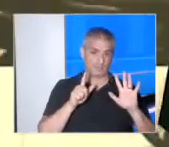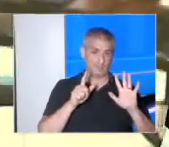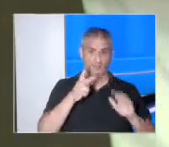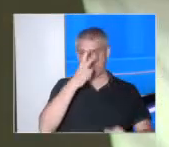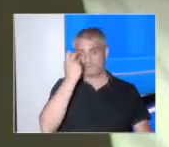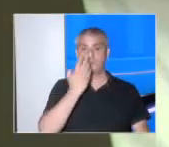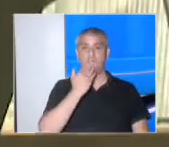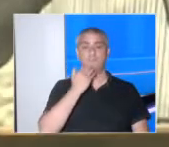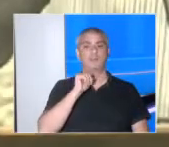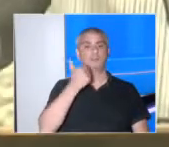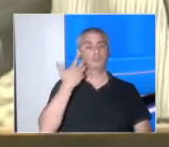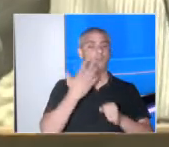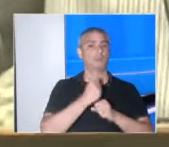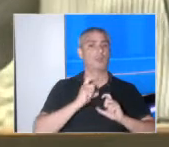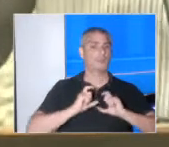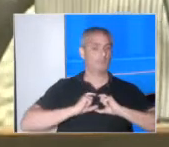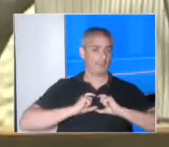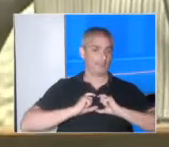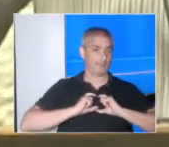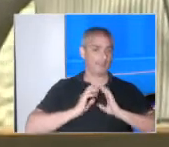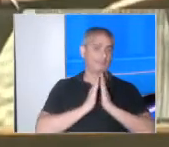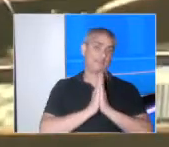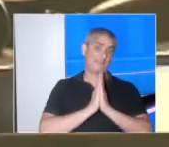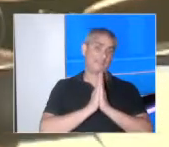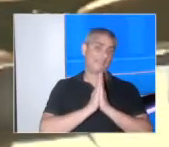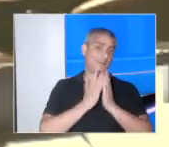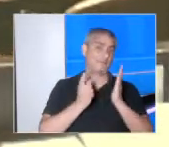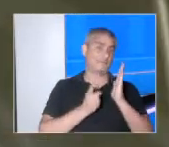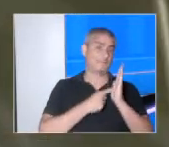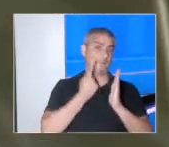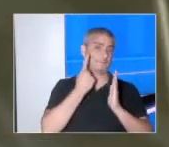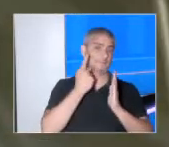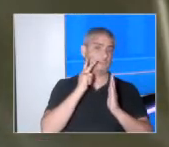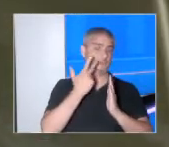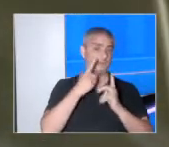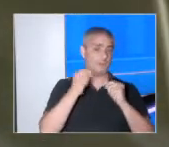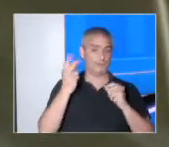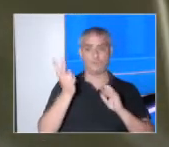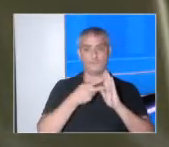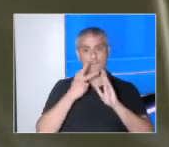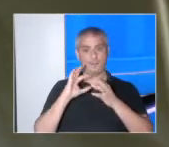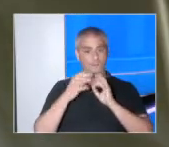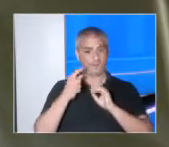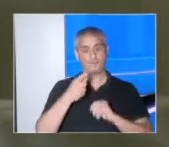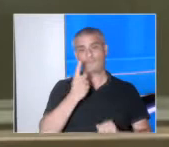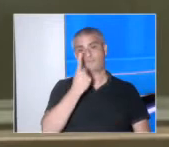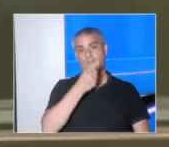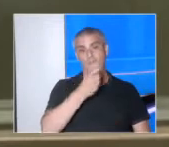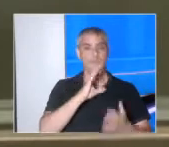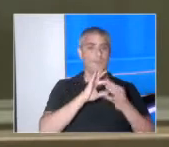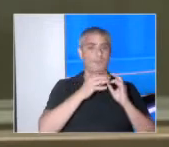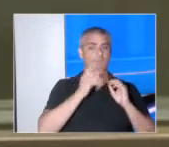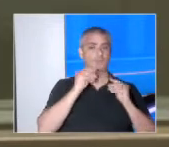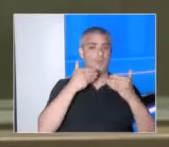הערבי בישראל הראשון שזוכה במדליה. התקווה התנגדה בפעם השלישית בטוקיו, פעמיים באולימפיאדה ופעם אחת